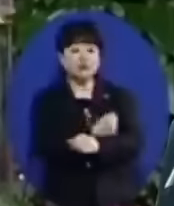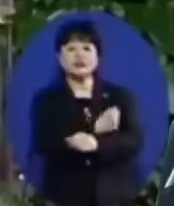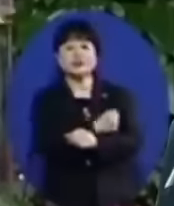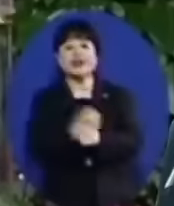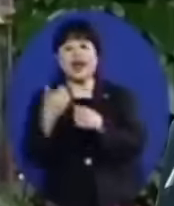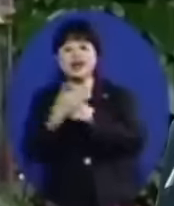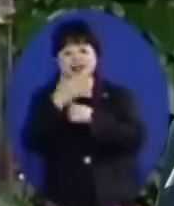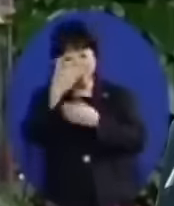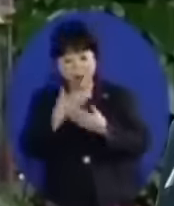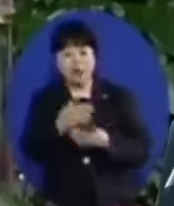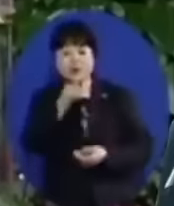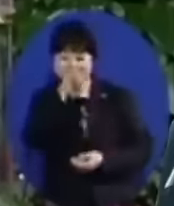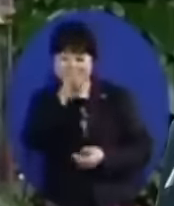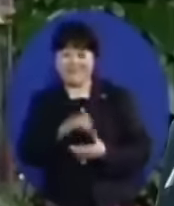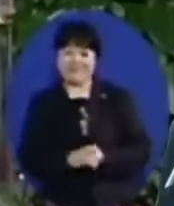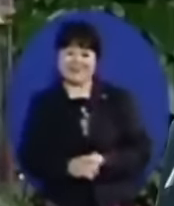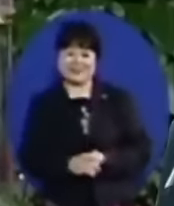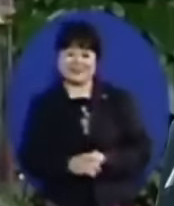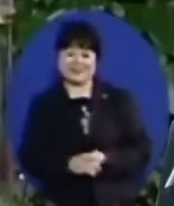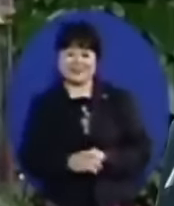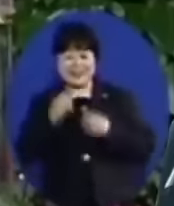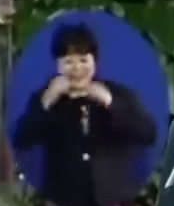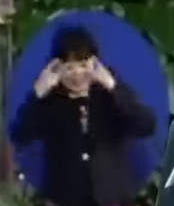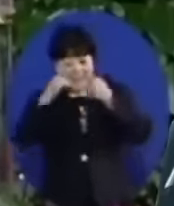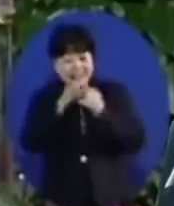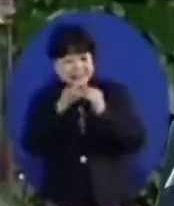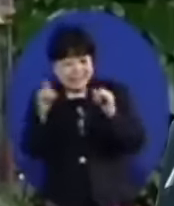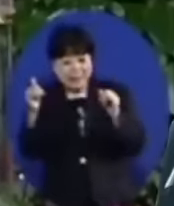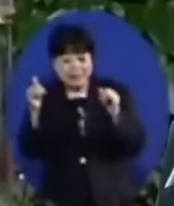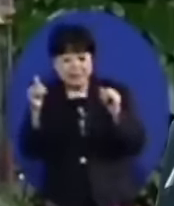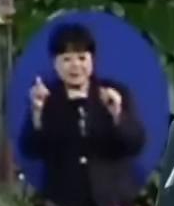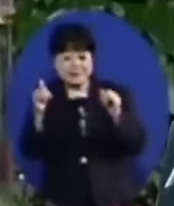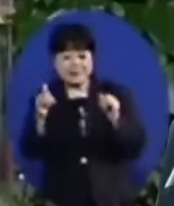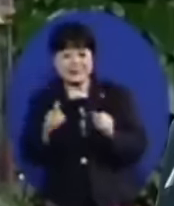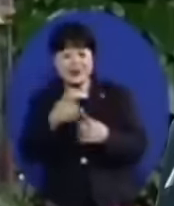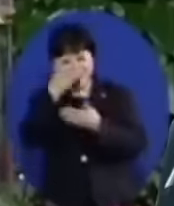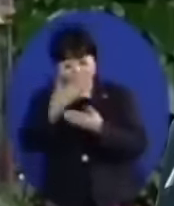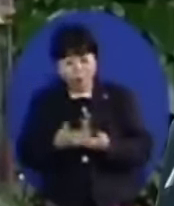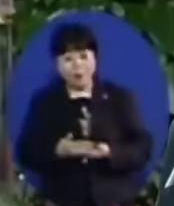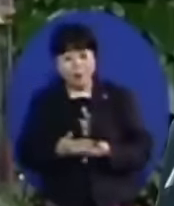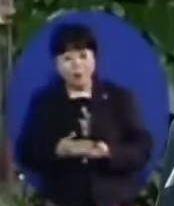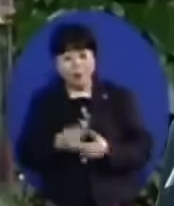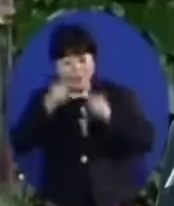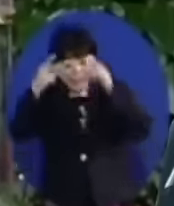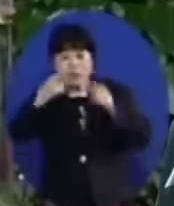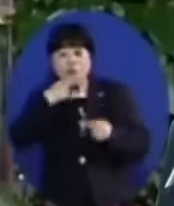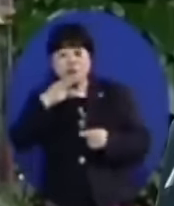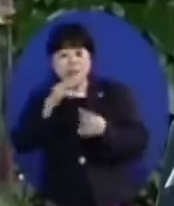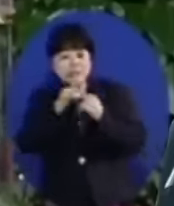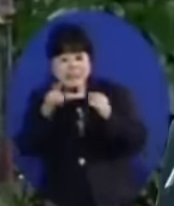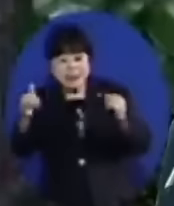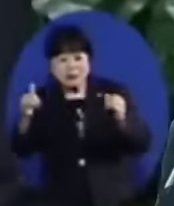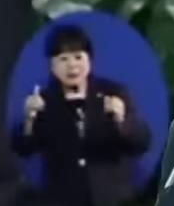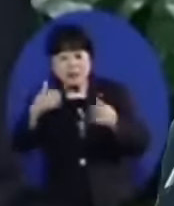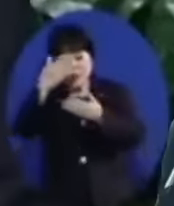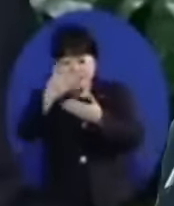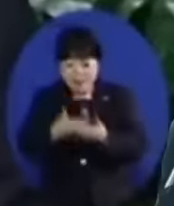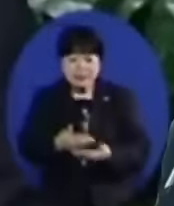은혜를 받고 있습니다. 깨달은 사람은 그것을 얻고 깨닫지 못한 사람은